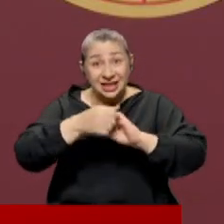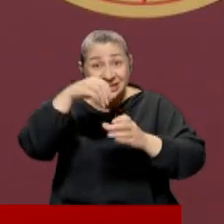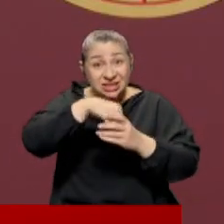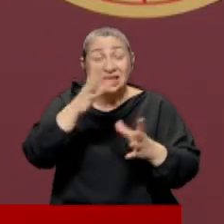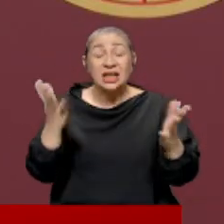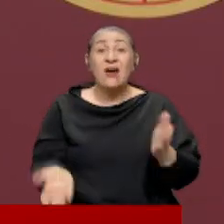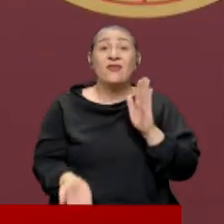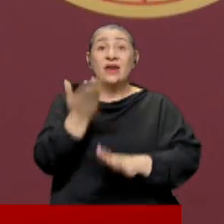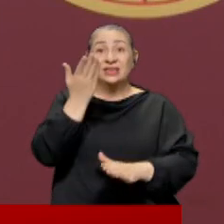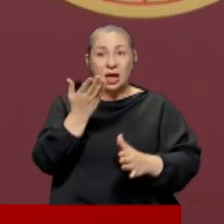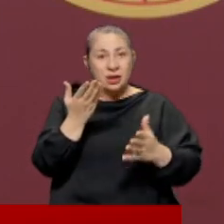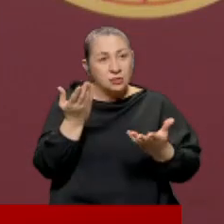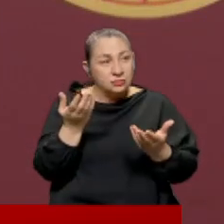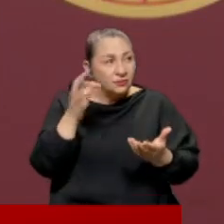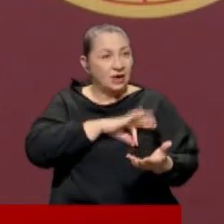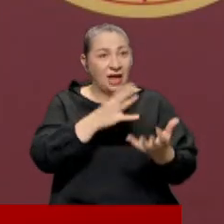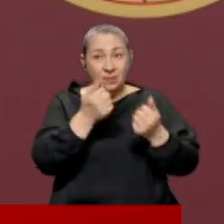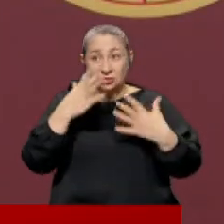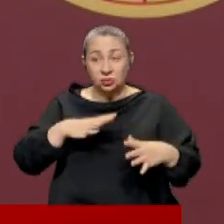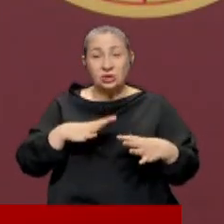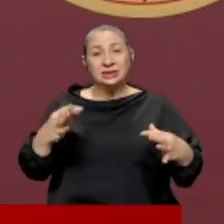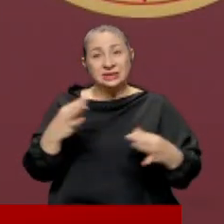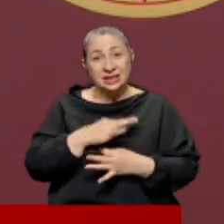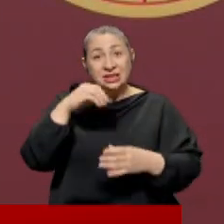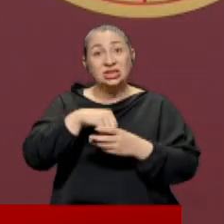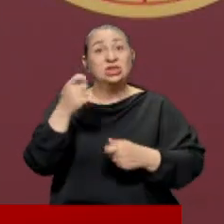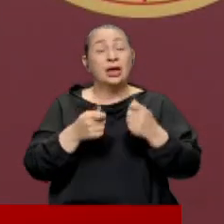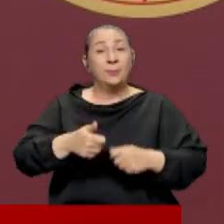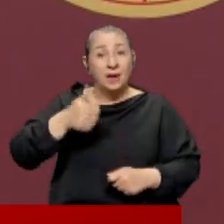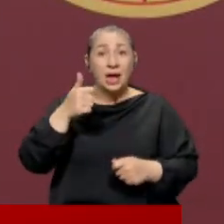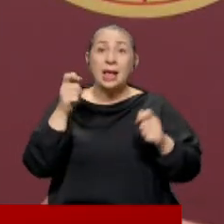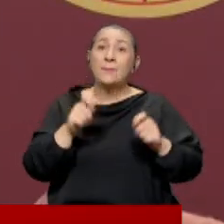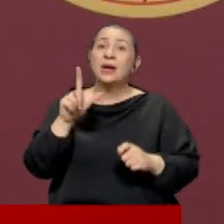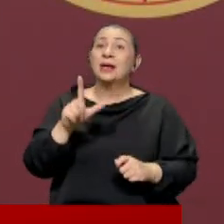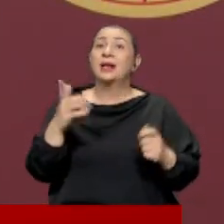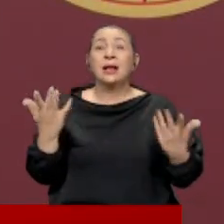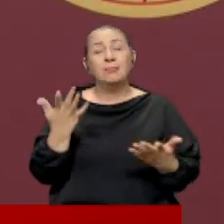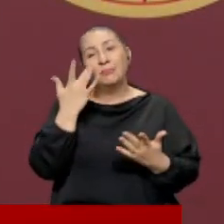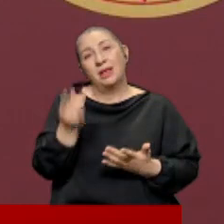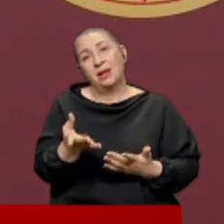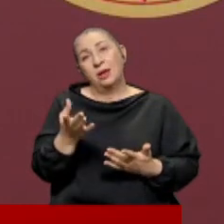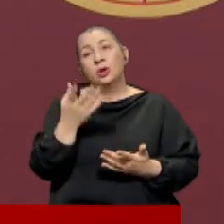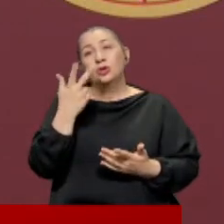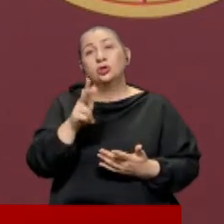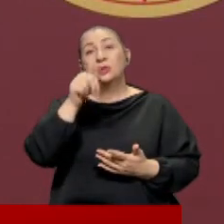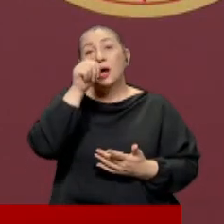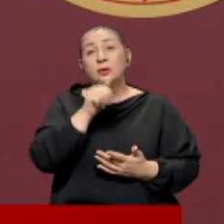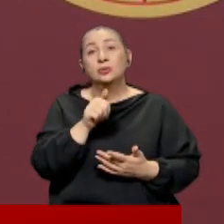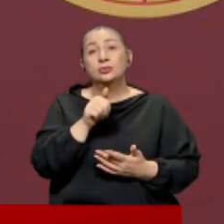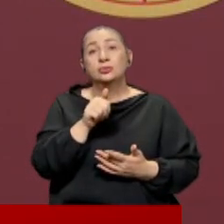mızdan daha çok verim almak istiyorsan sayın içişleri bakanı yapman gerekenler belli